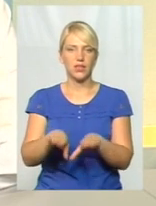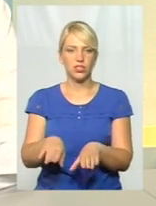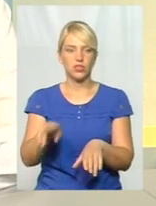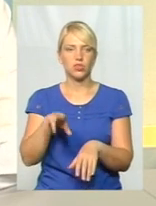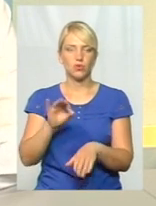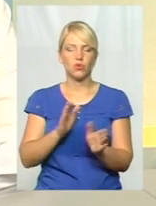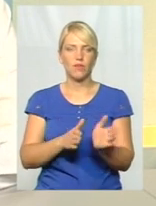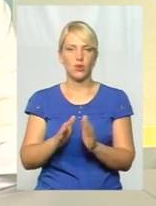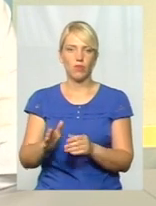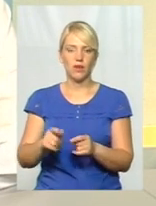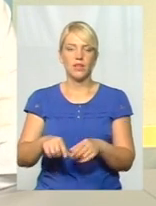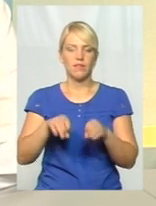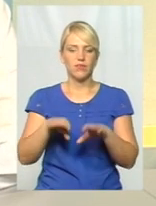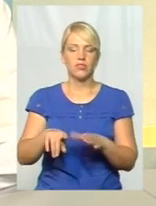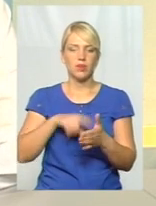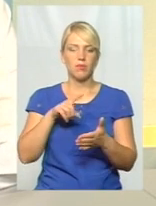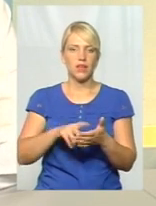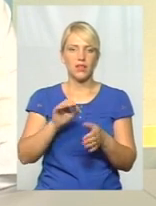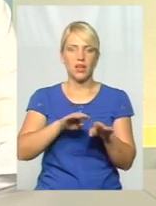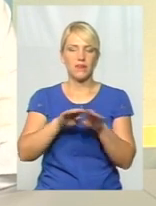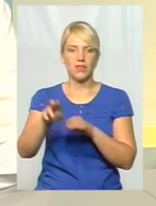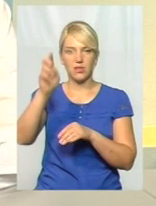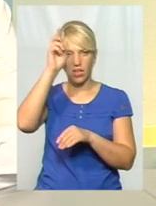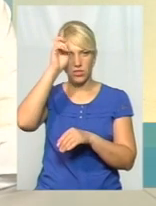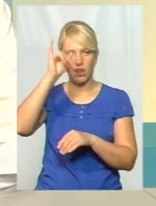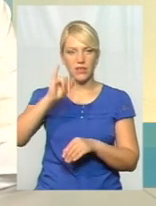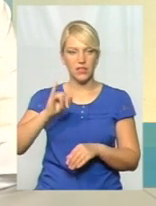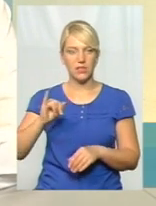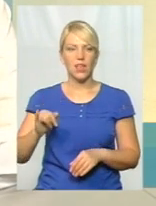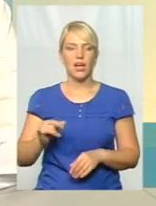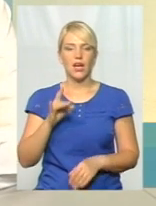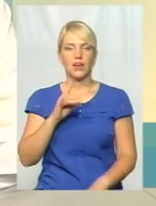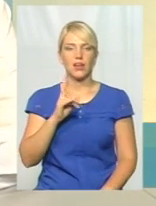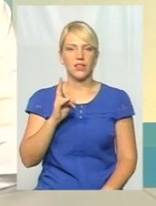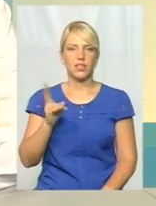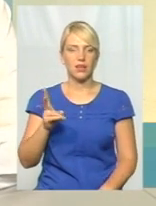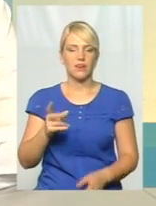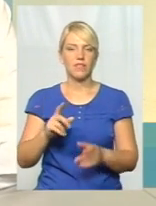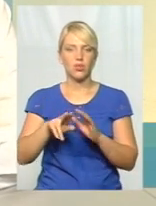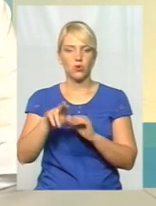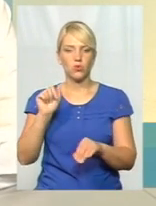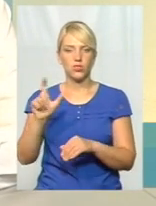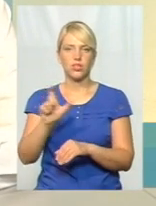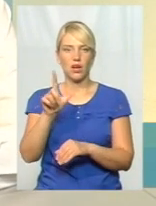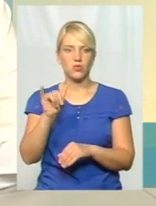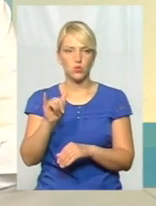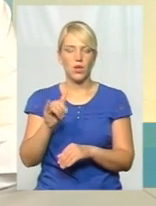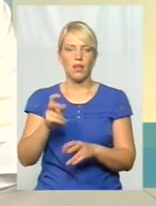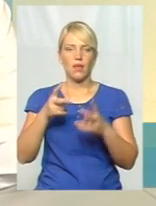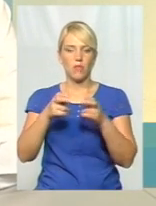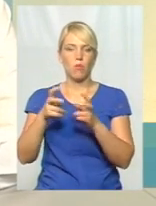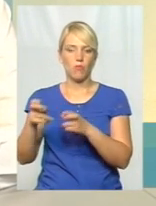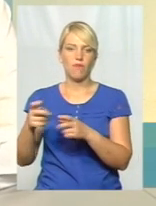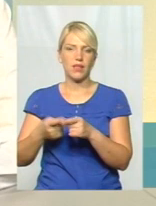щодо врегулювання, вирішення питання на рівні держави і, а саме НКРЄ, відключення газу і пломбування